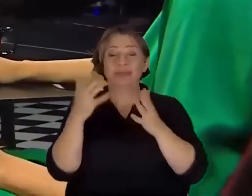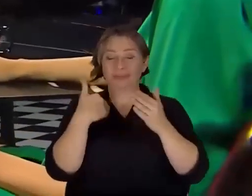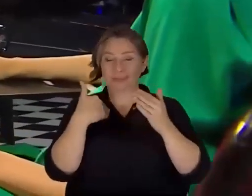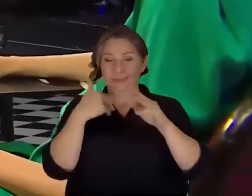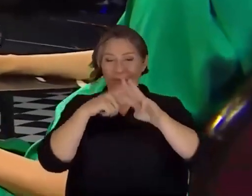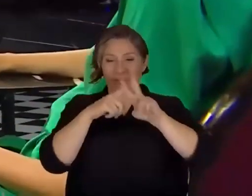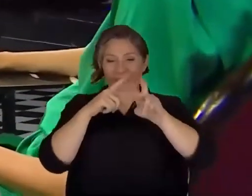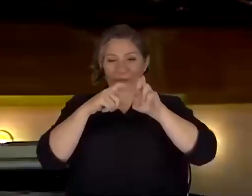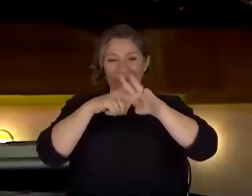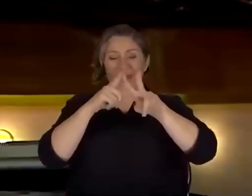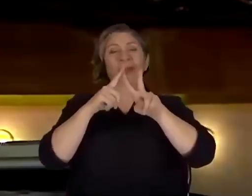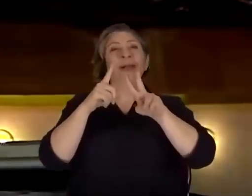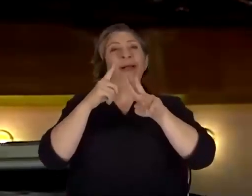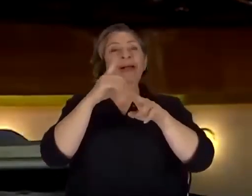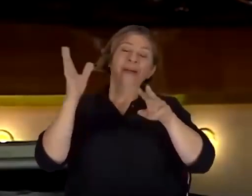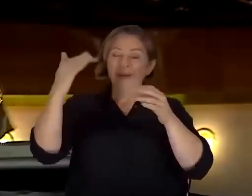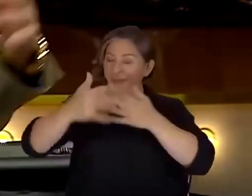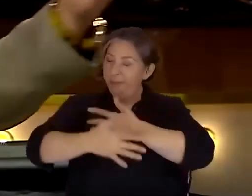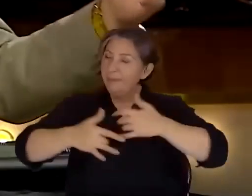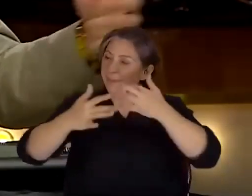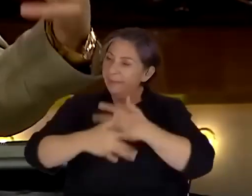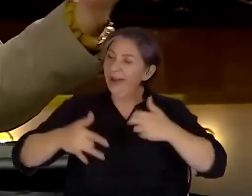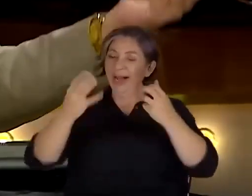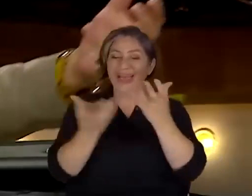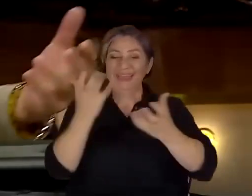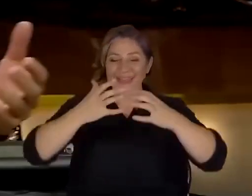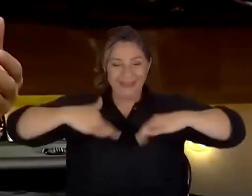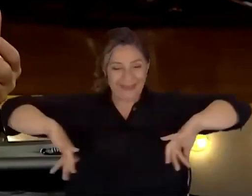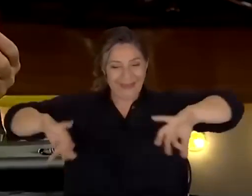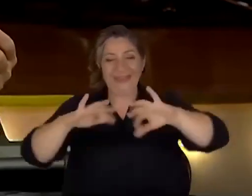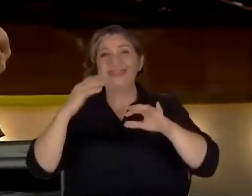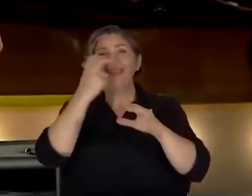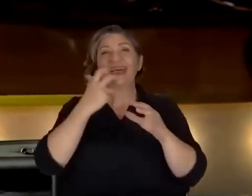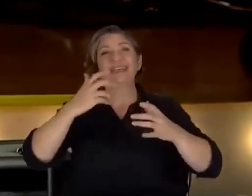bizim Evrencan gibi hadi sen de arpını al gel ateş başında